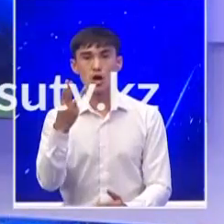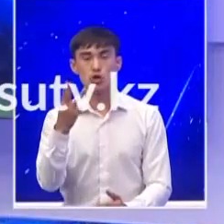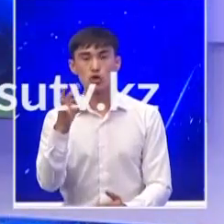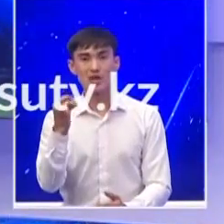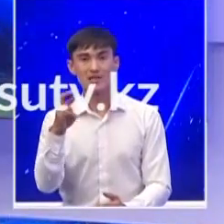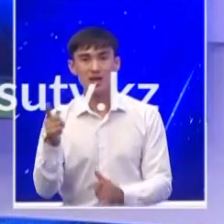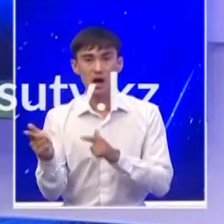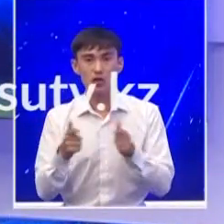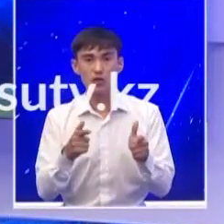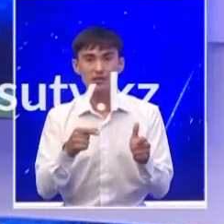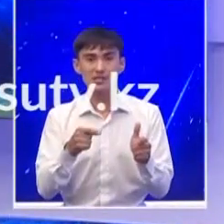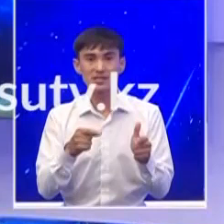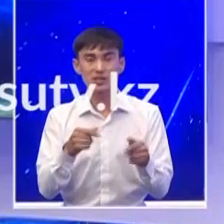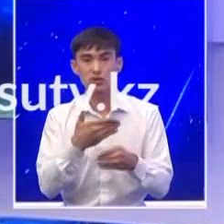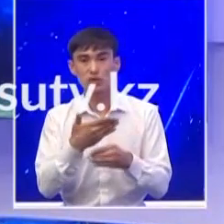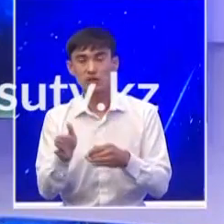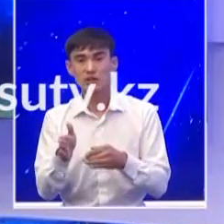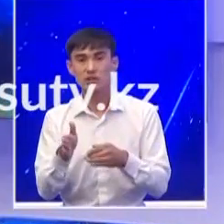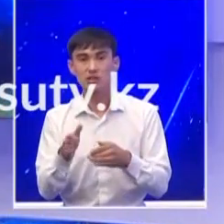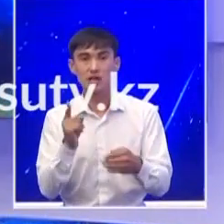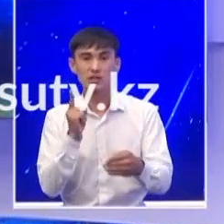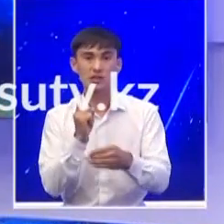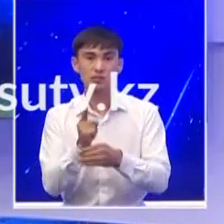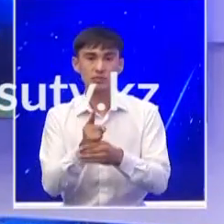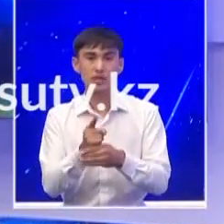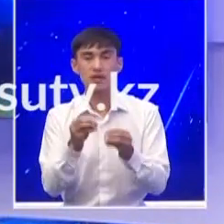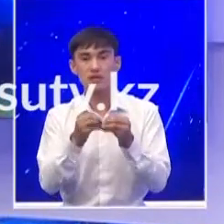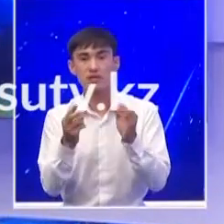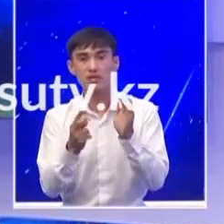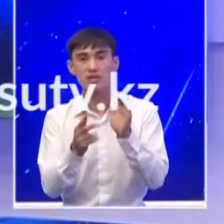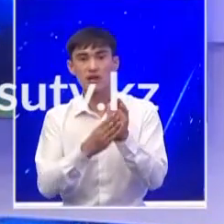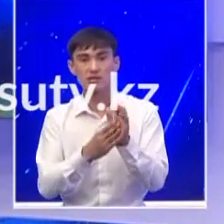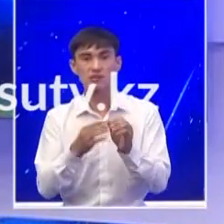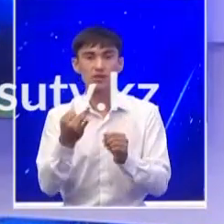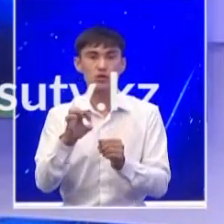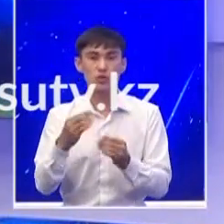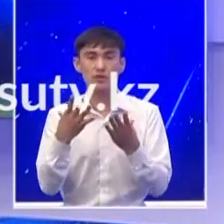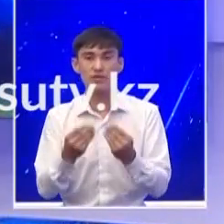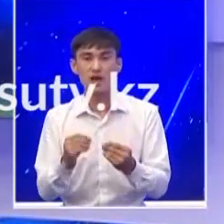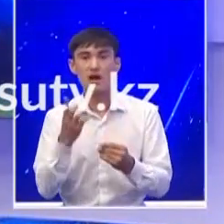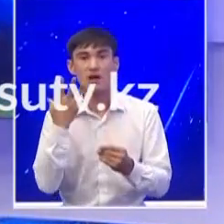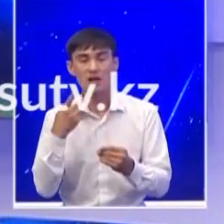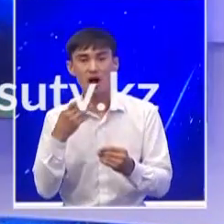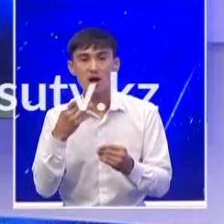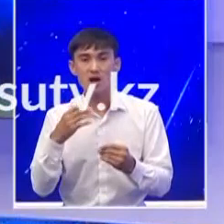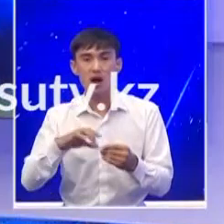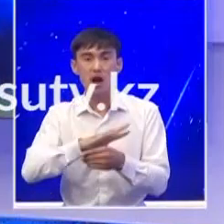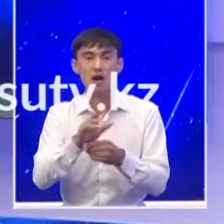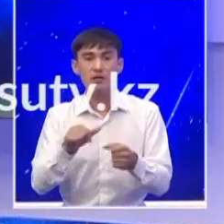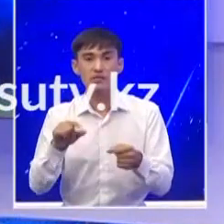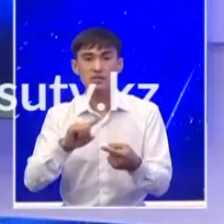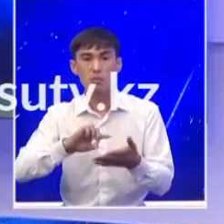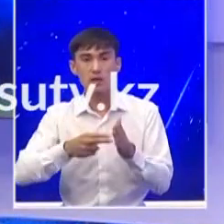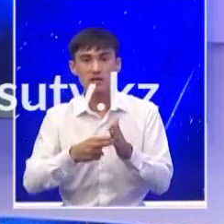Шотландия готовится снять большинство коронавирусных ограничений 19 июля, в день, когда Соединенное Королевство запланировало